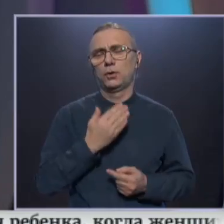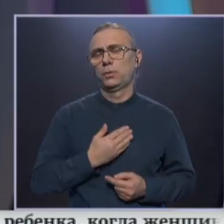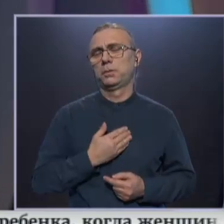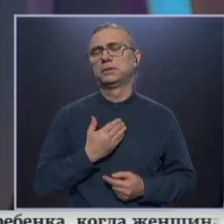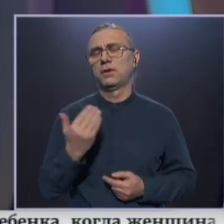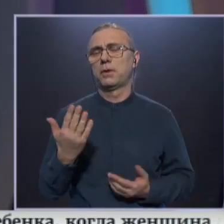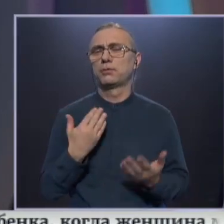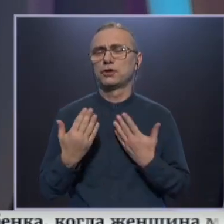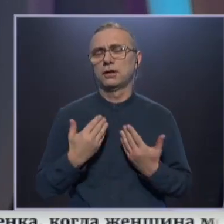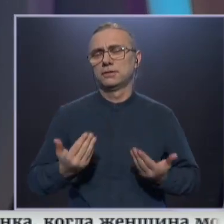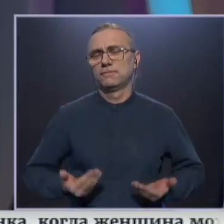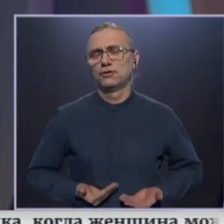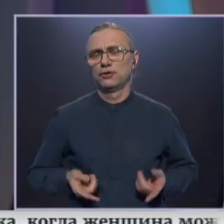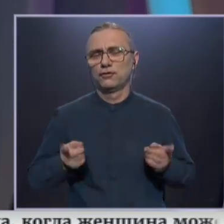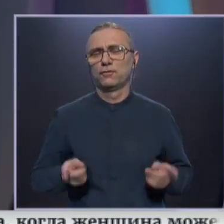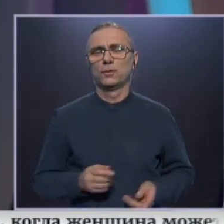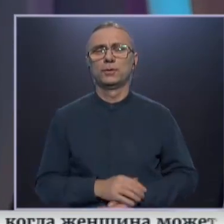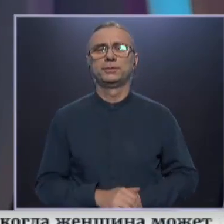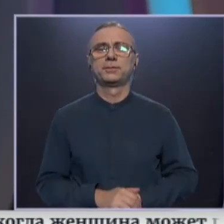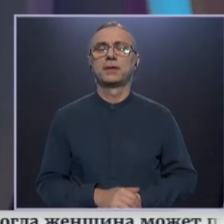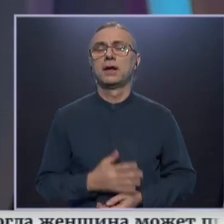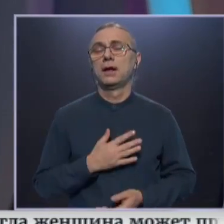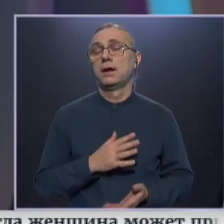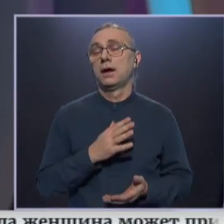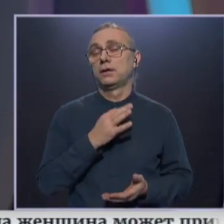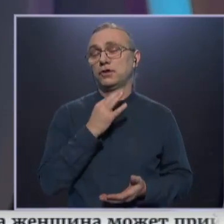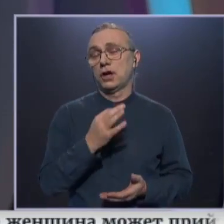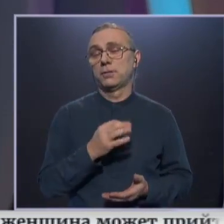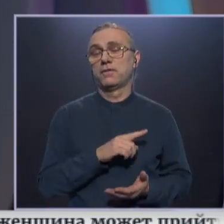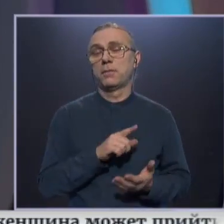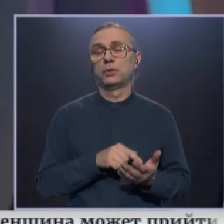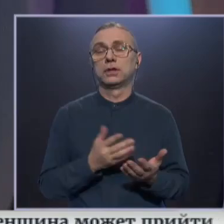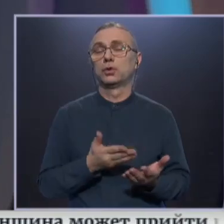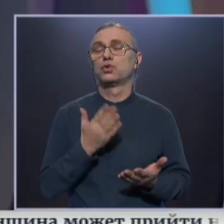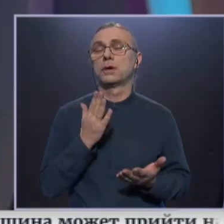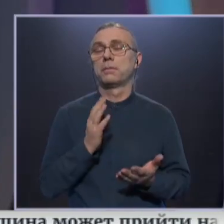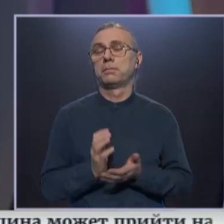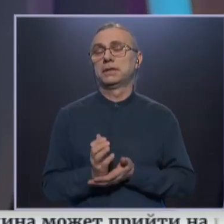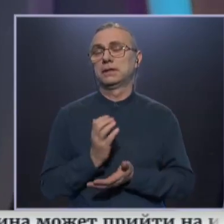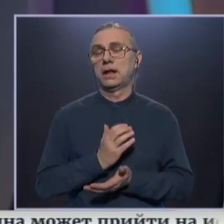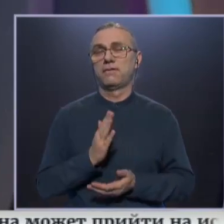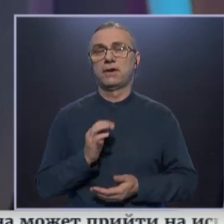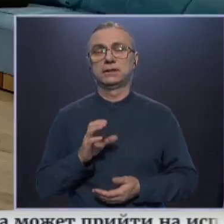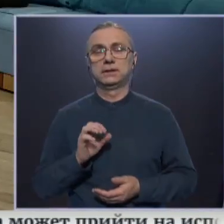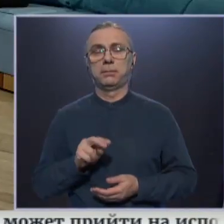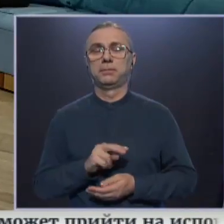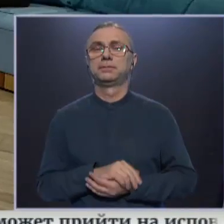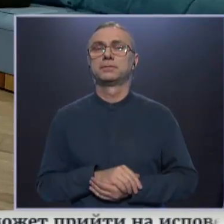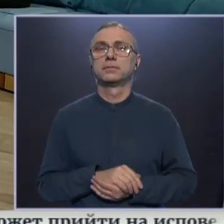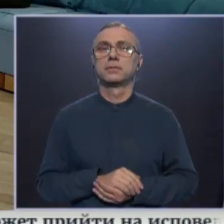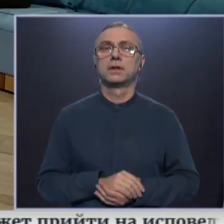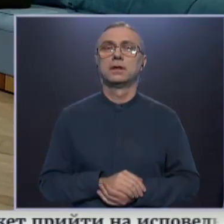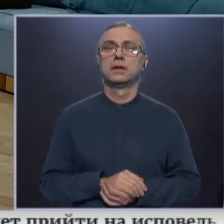это замечательно. Но мы продолжаем отвечать на те вопросы, которые уже у нас есть в WhatsApp. Батюшка, что делать, если мой ребенок верующий, а